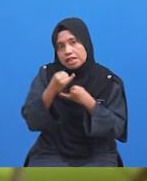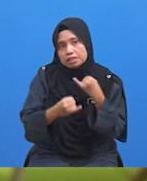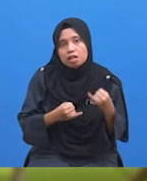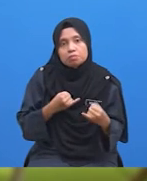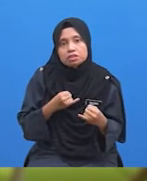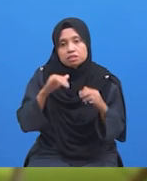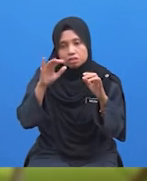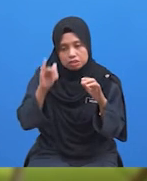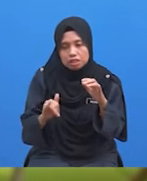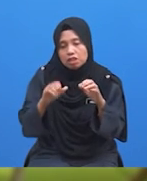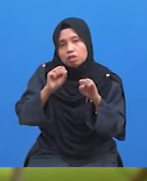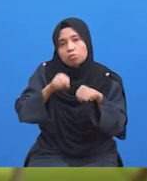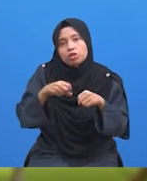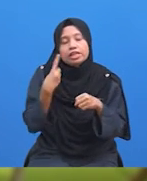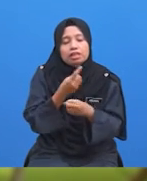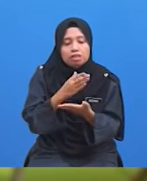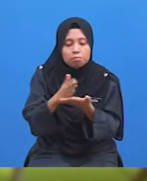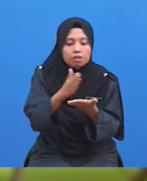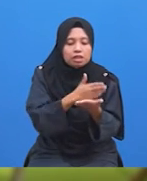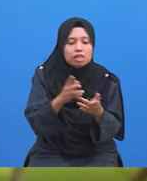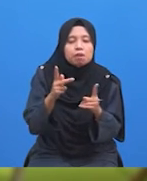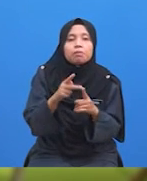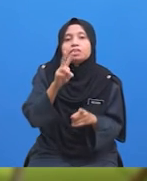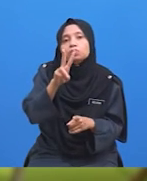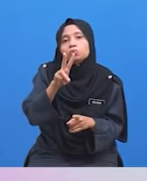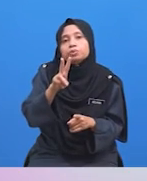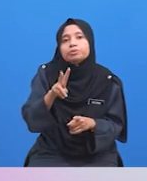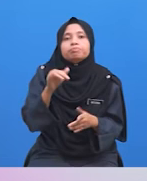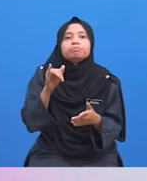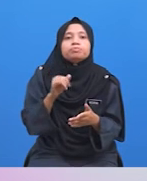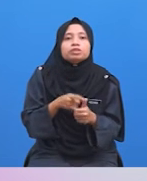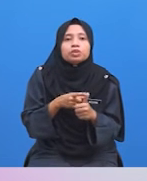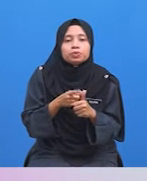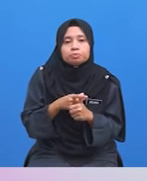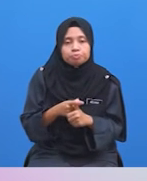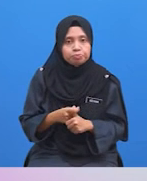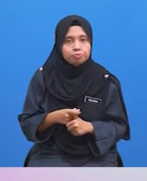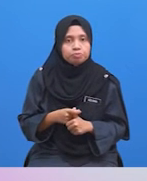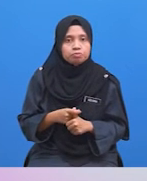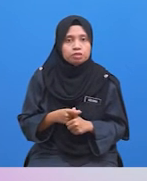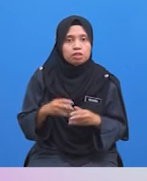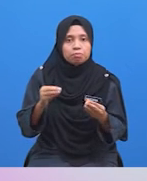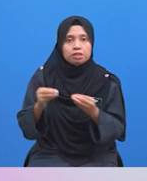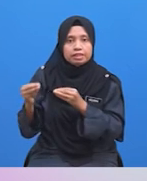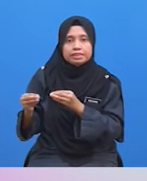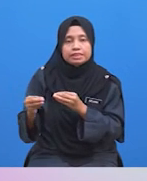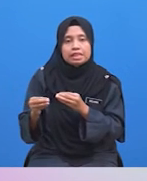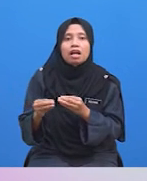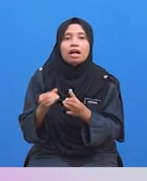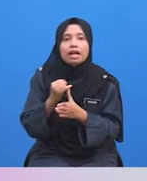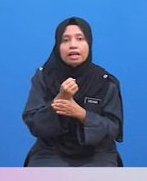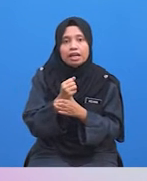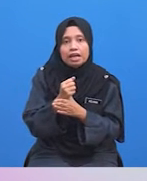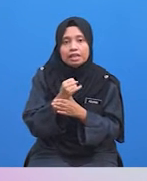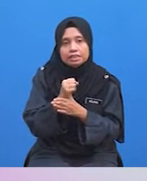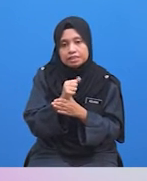yang boleh dibahagikan kepada dua yaitu pertama migrasi antarnegara